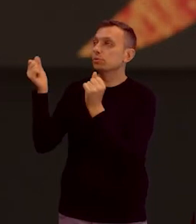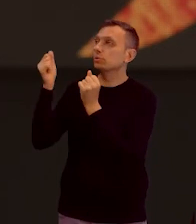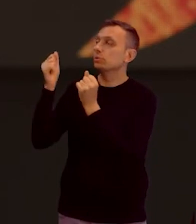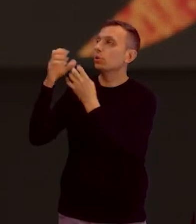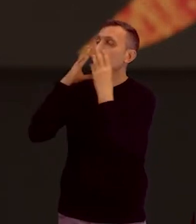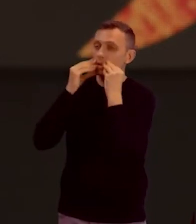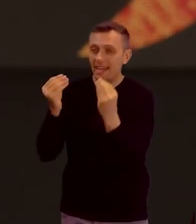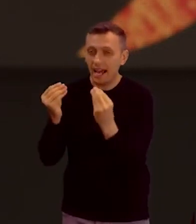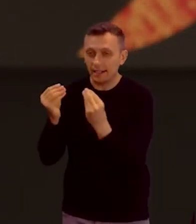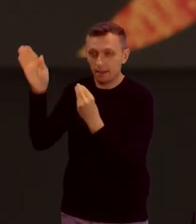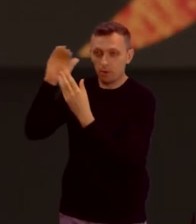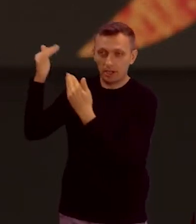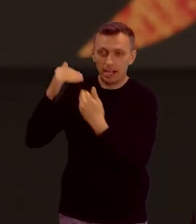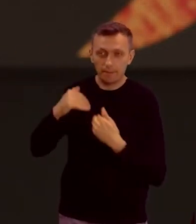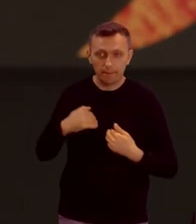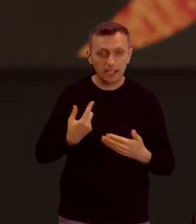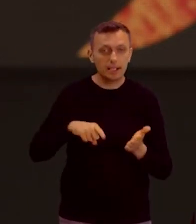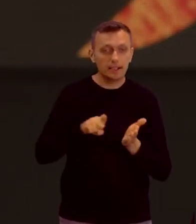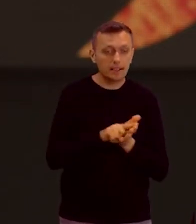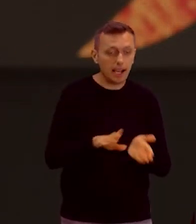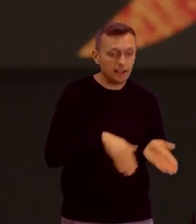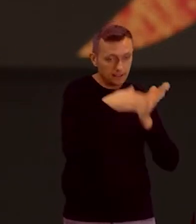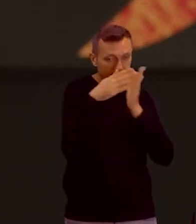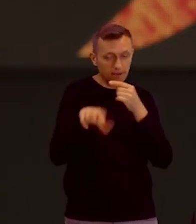z nas chce